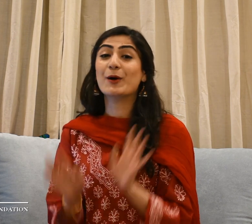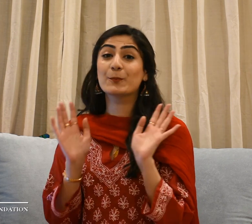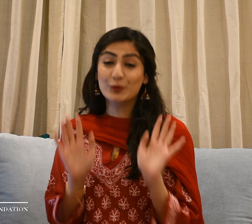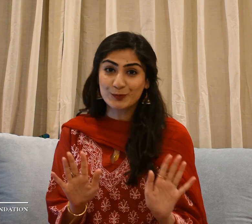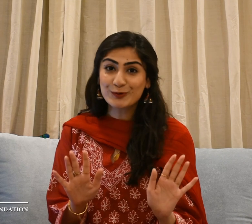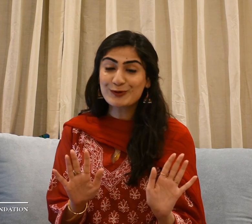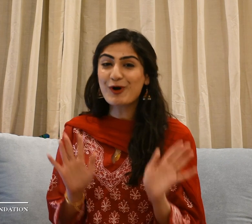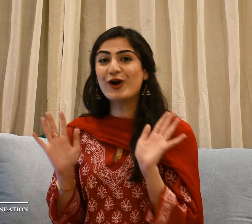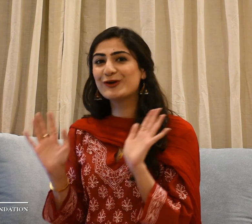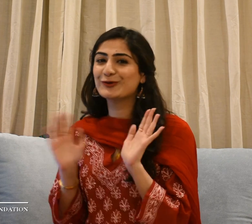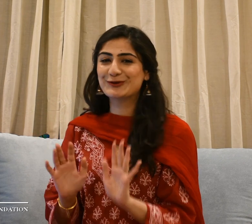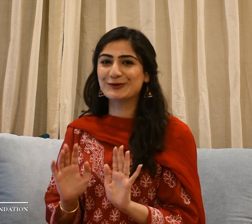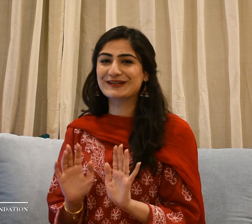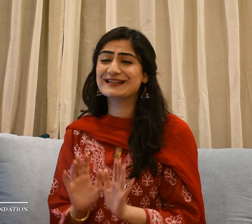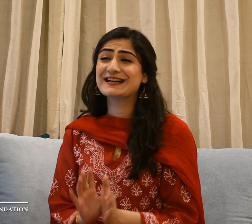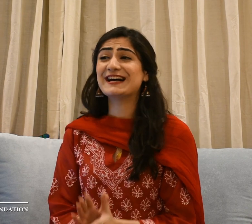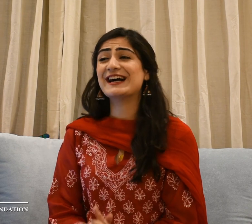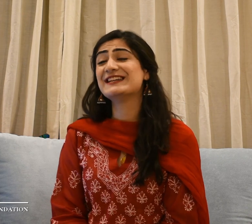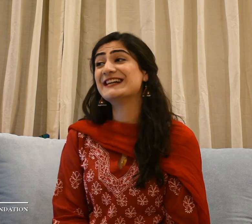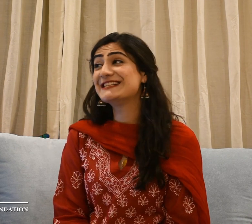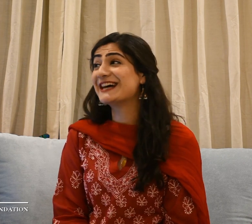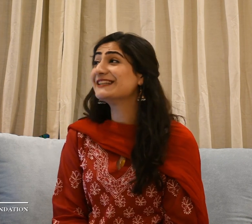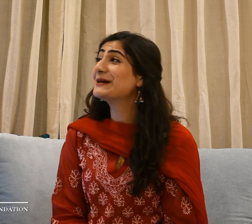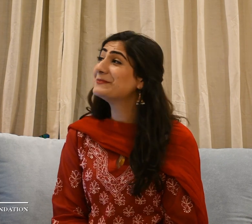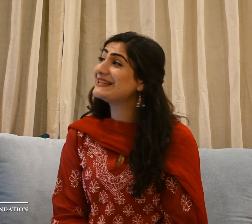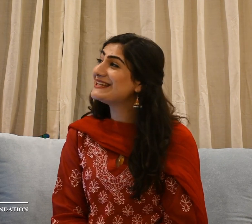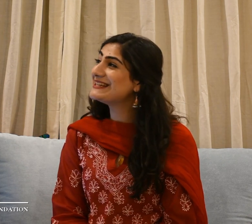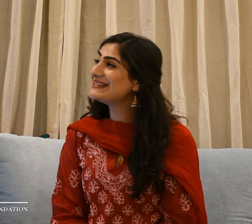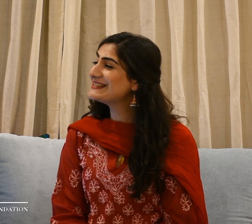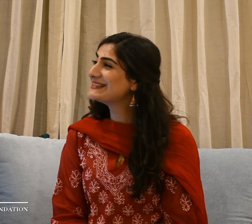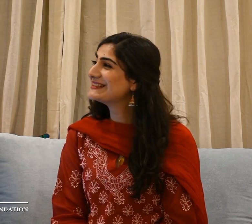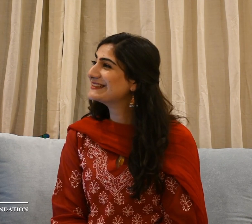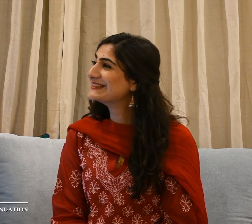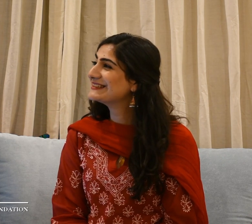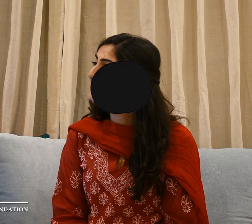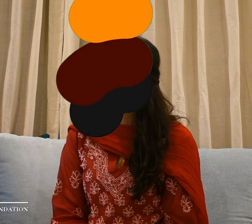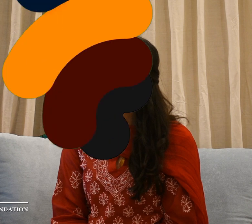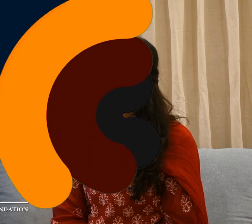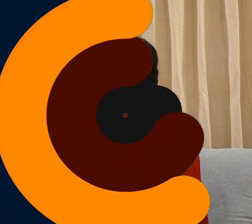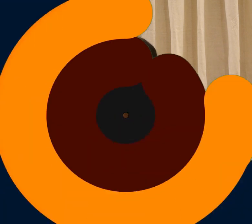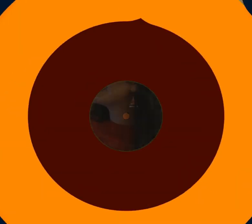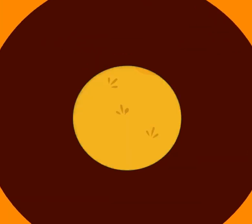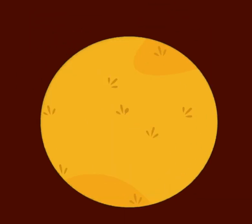हैं, बूम बूम और टुक टुक। कहानी आंटी सानिया प्लीज।